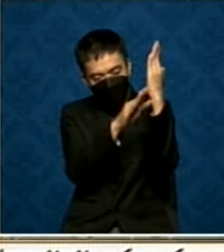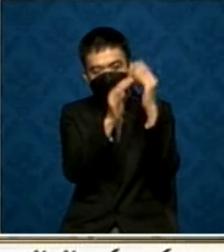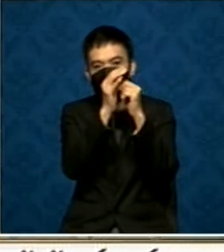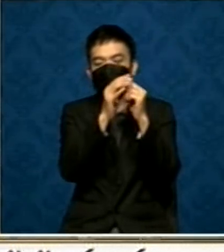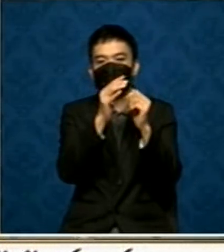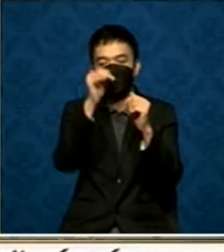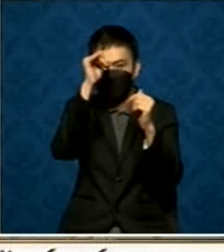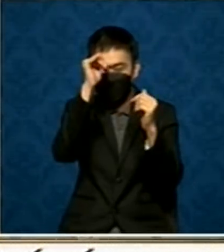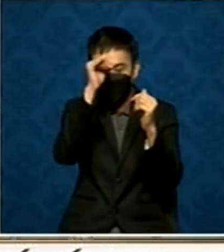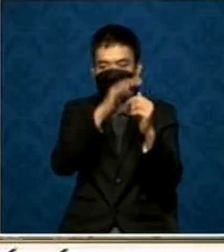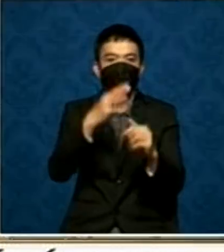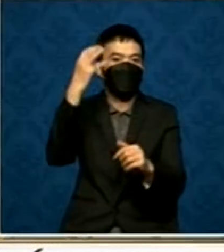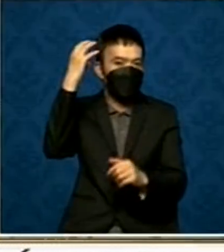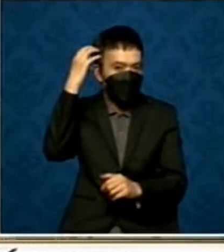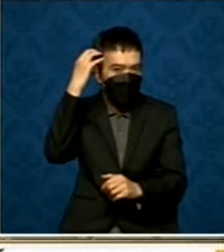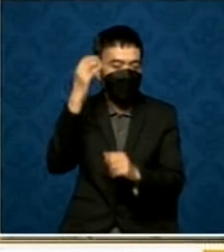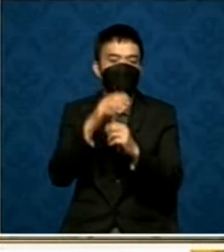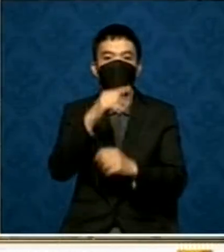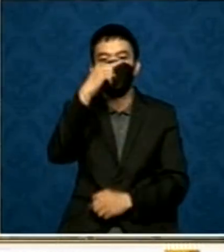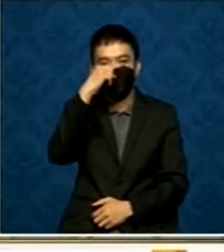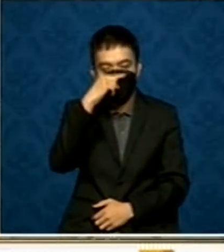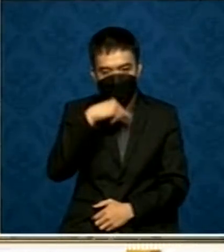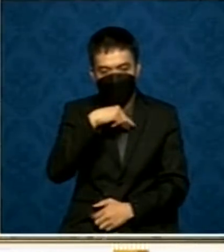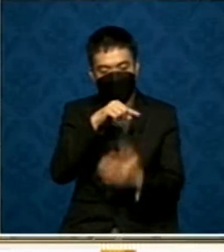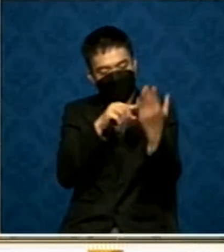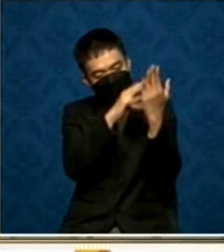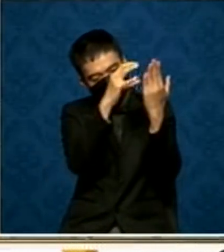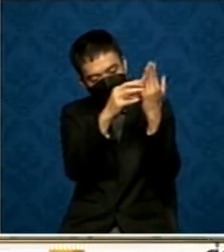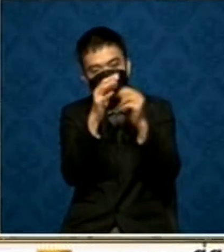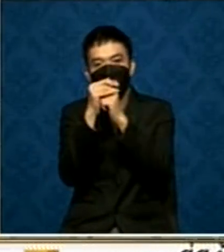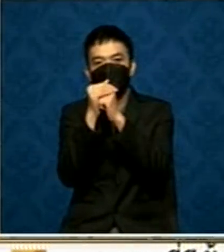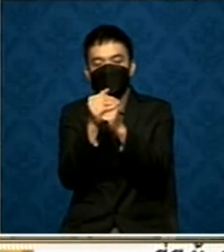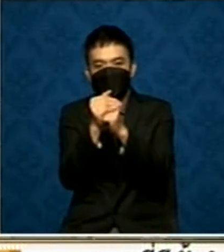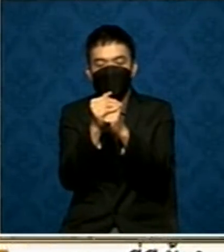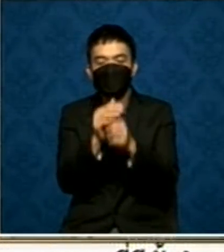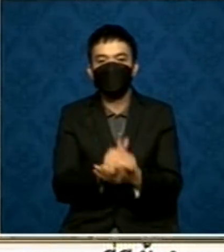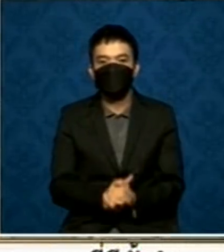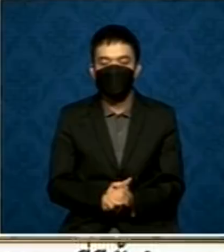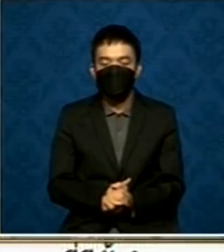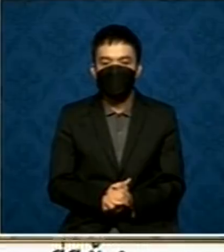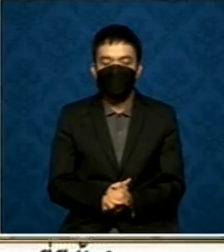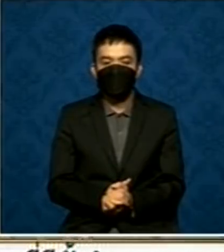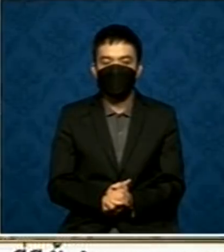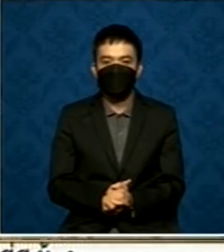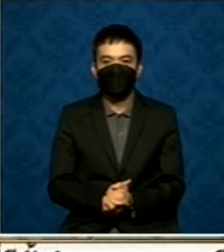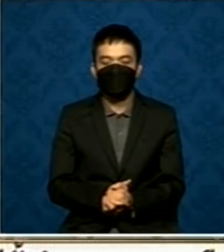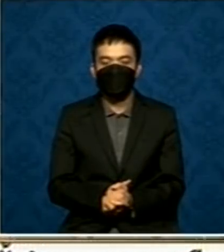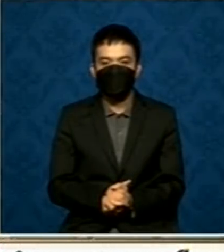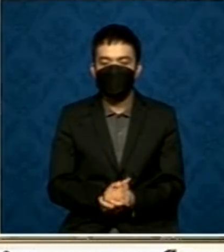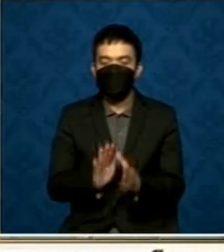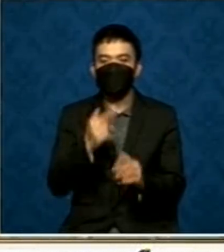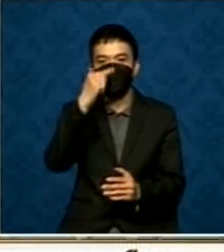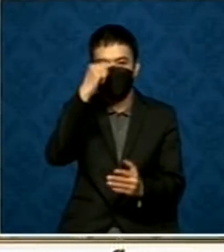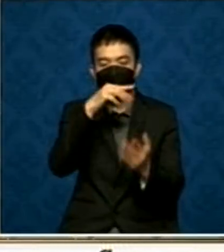าว และไทย จีนและก็มไทยนั่นเองที่ มีชายแนยาวที่สุด 24